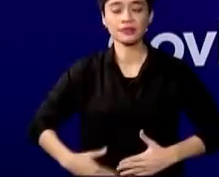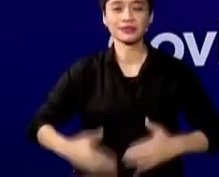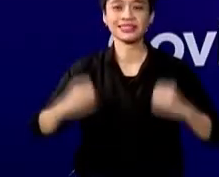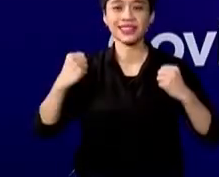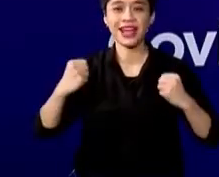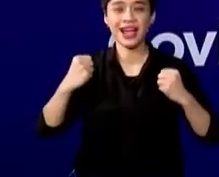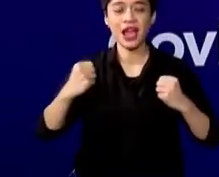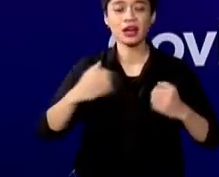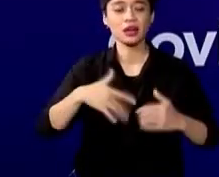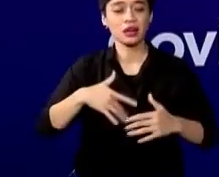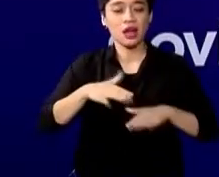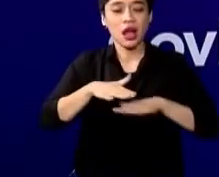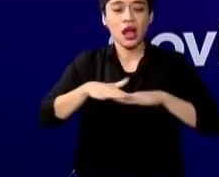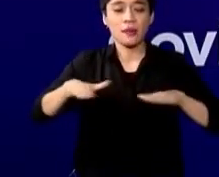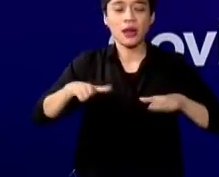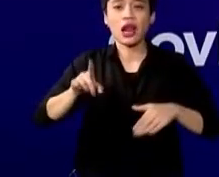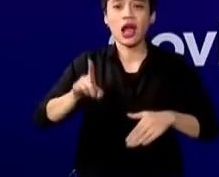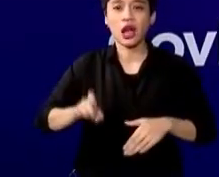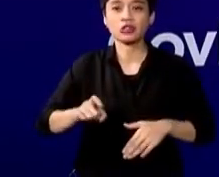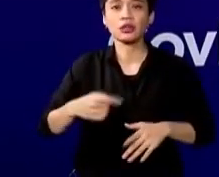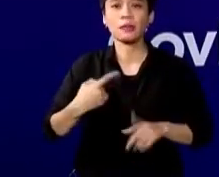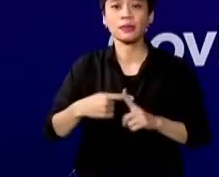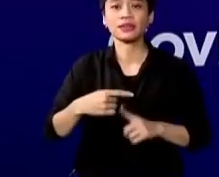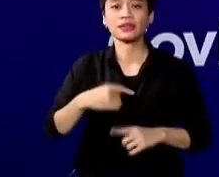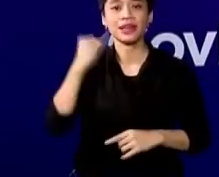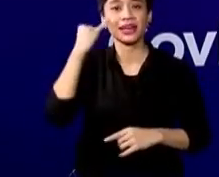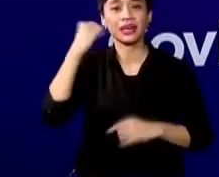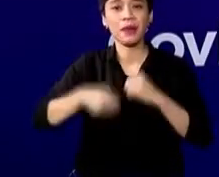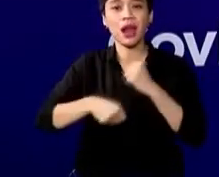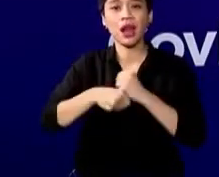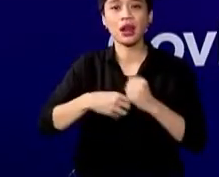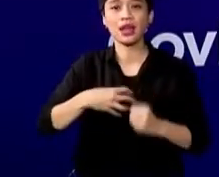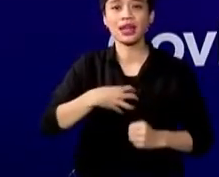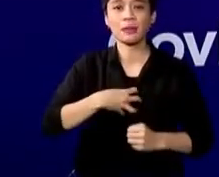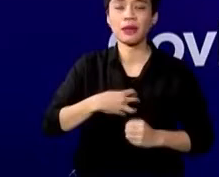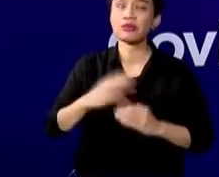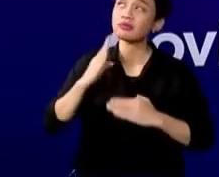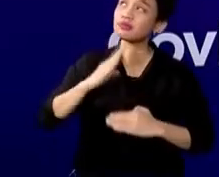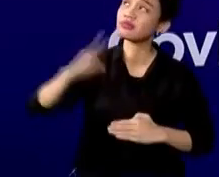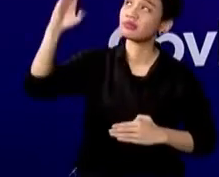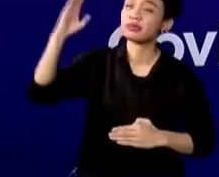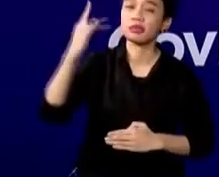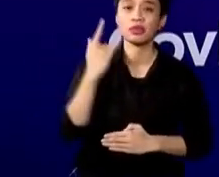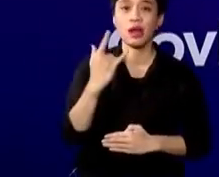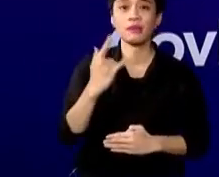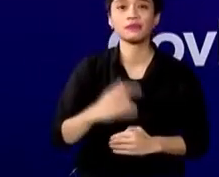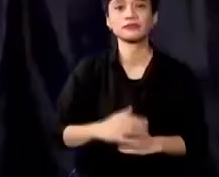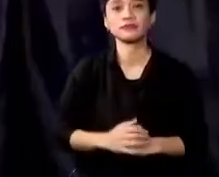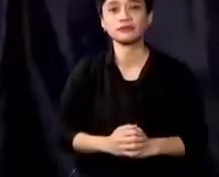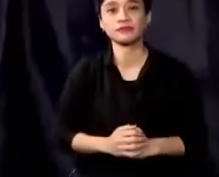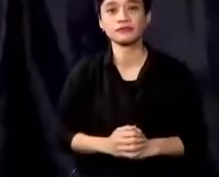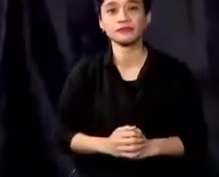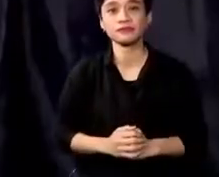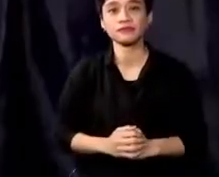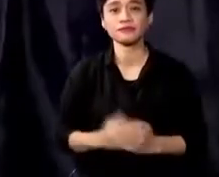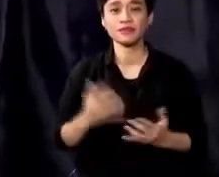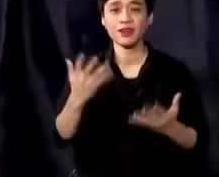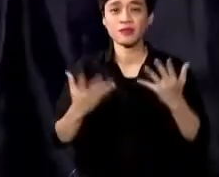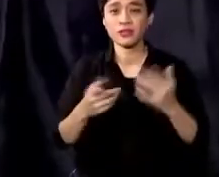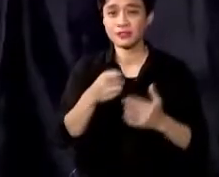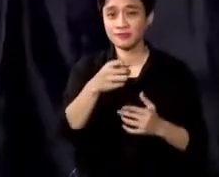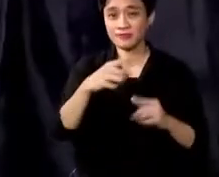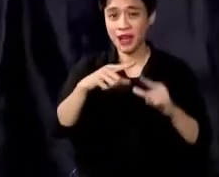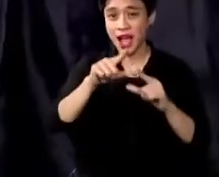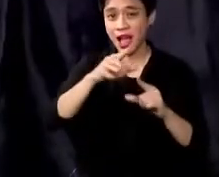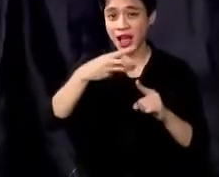aman dan tetap juga kita harus beriman ini mungkin ya mungkin Dr juga punya pesan atau atau himbauan untuk menutup